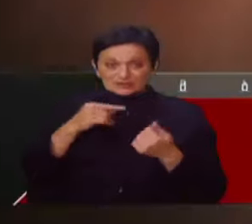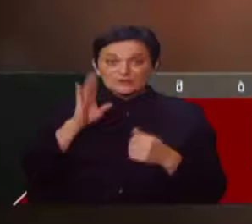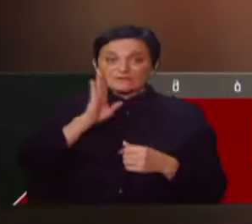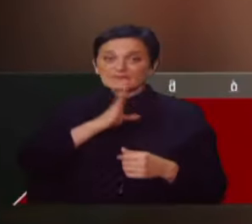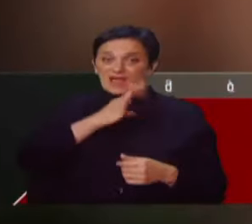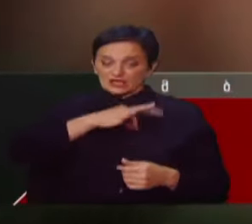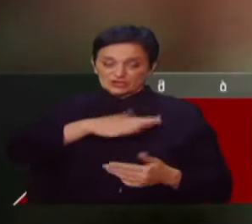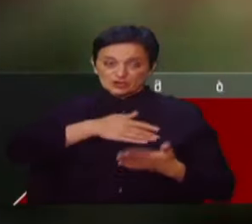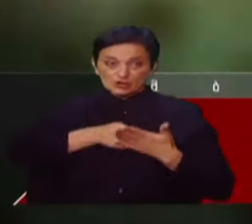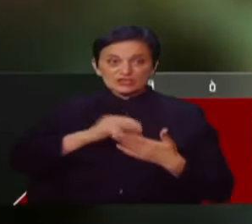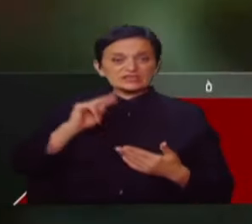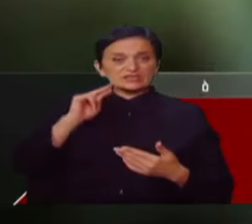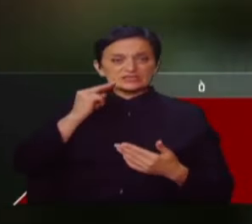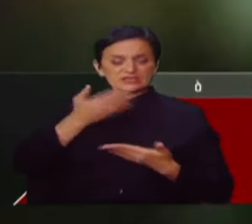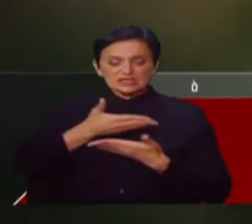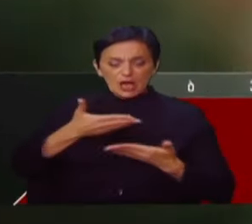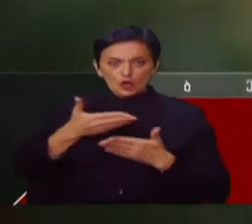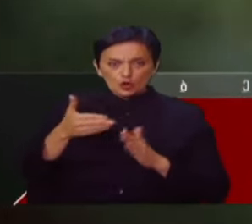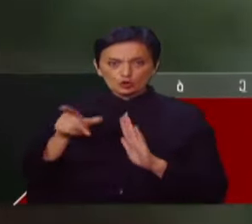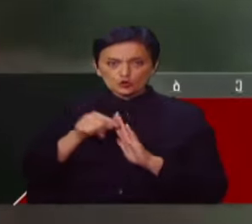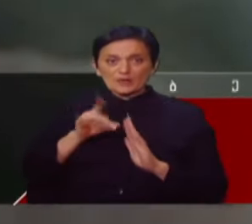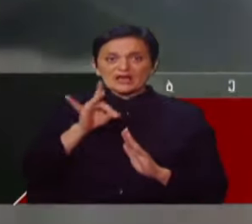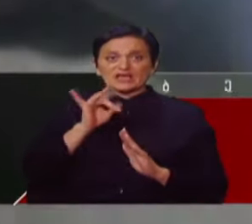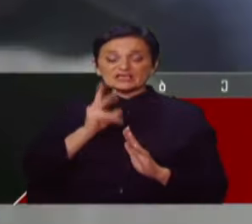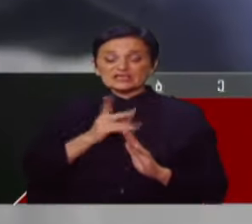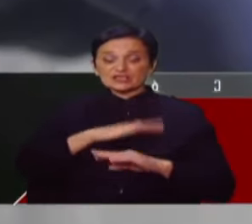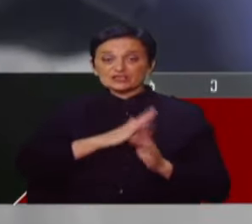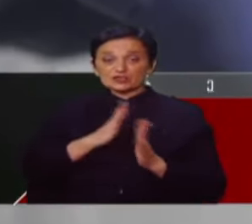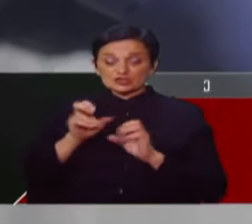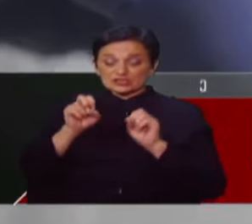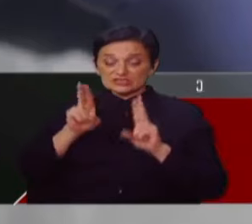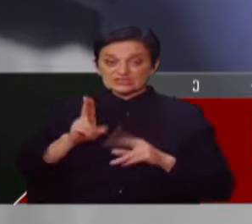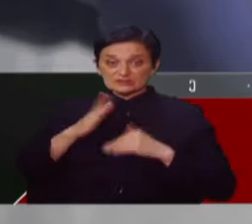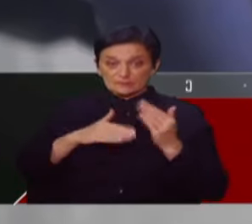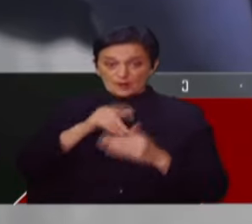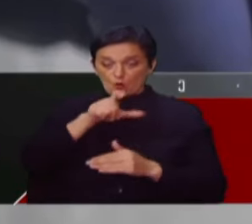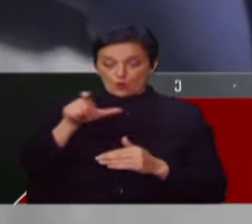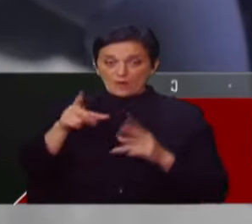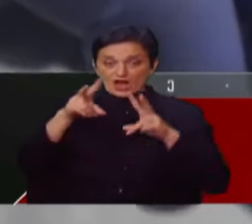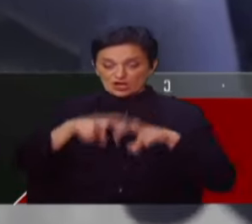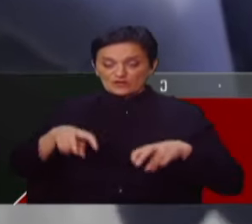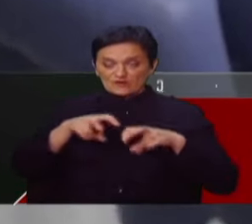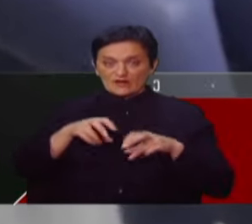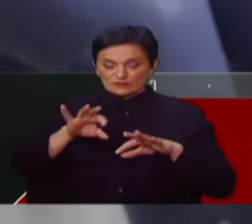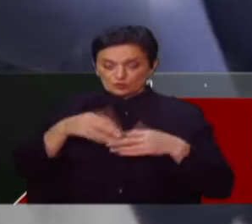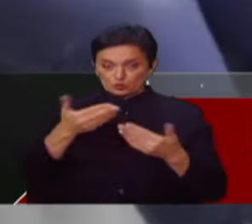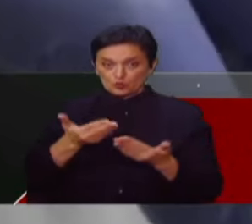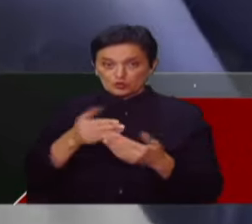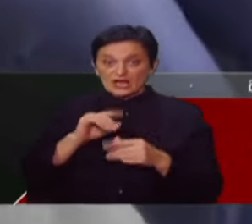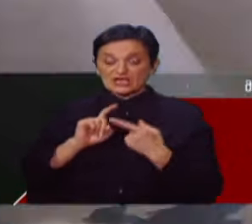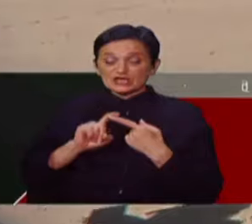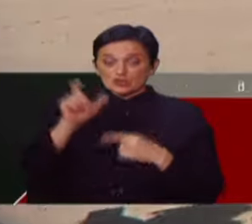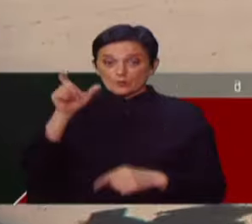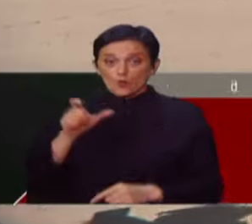დედიდან შვილზე, სქესობრივი კონტაქტის გზით. რისკქცევების შემთხვევაში სპეციალისტები მოქალაქეებს კვლევების ჩატარებას ურჩევენ. როგორც